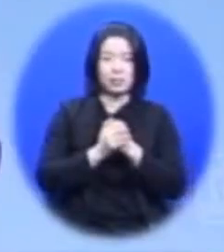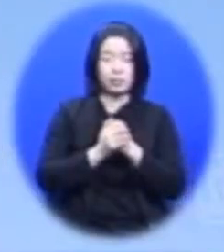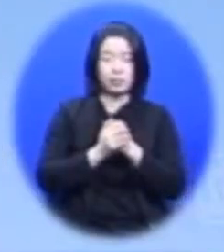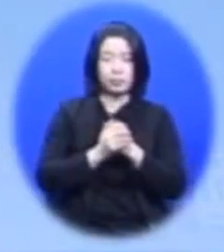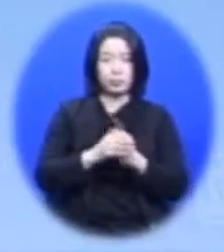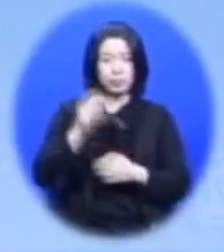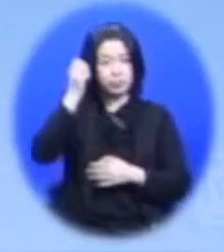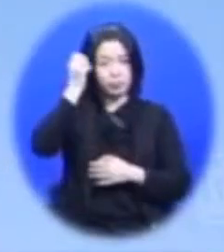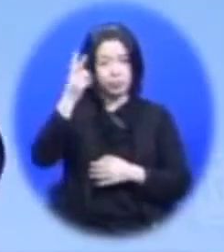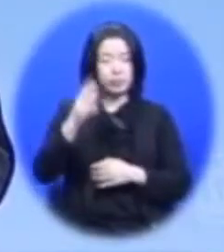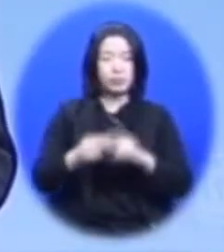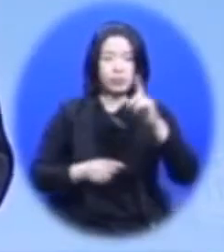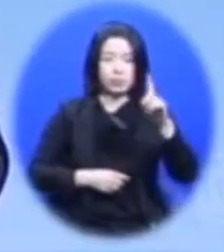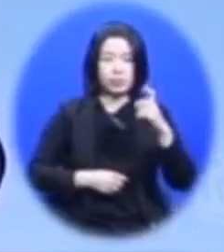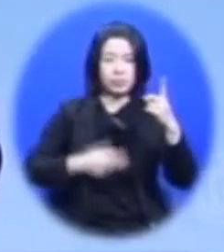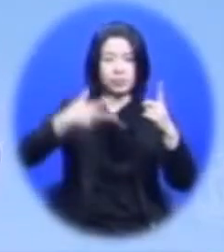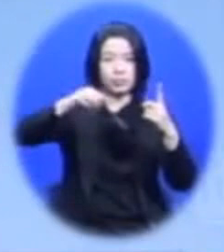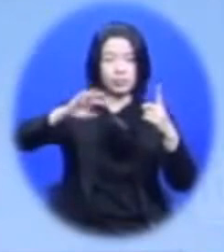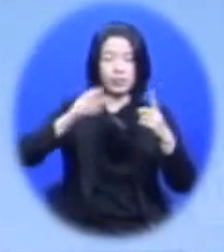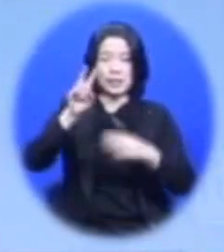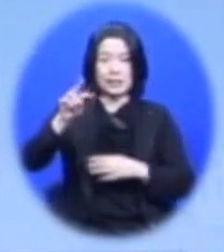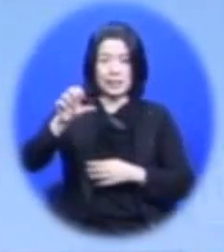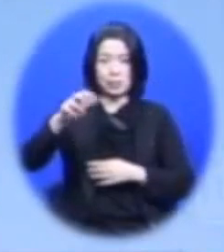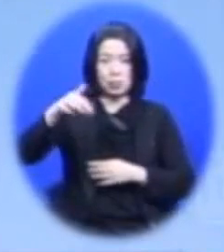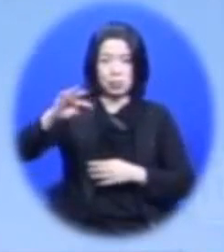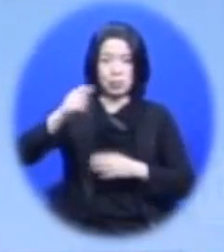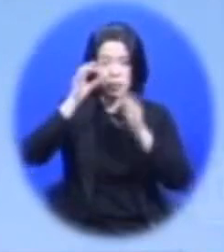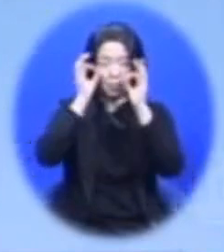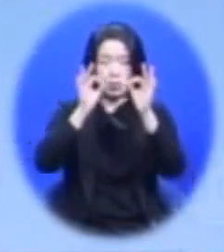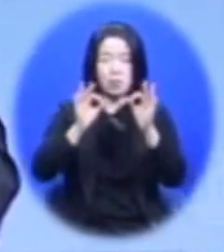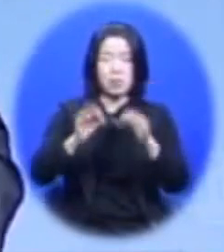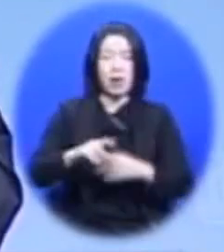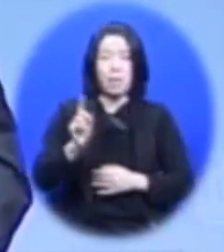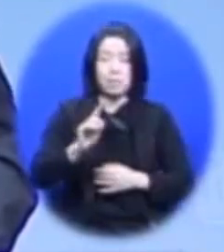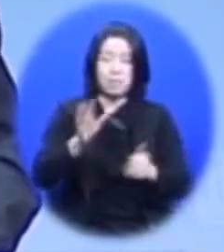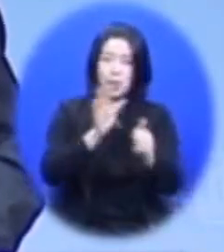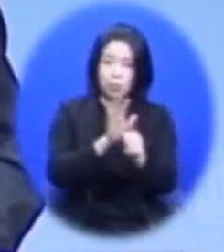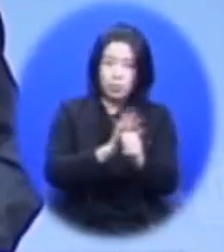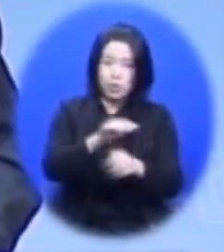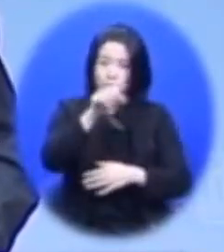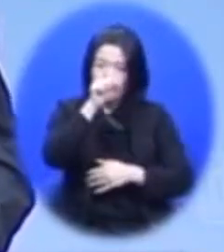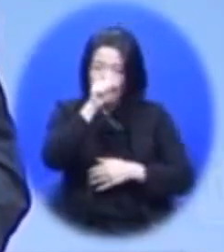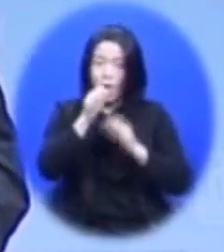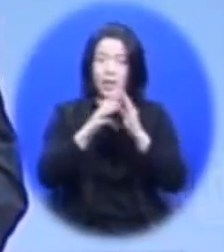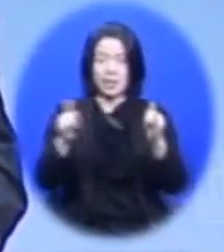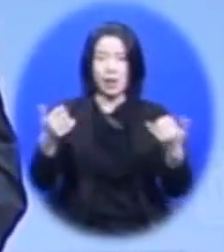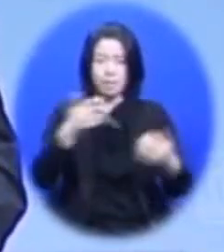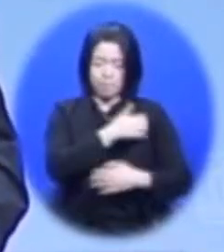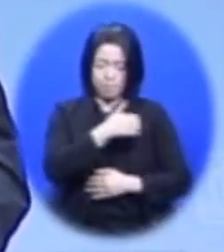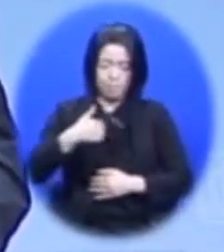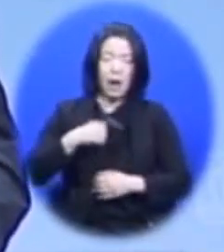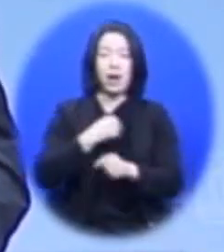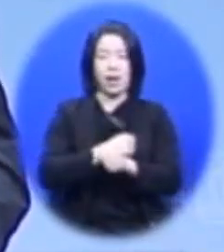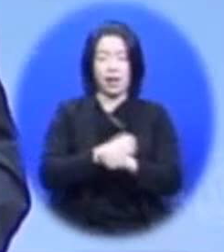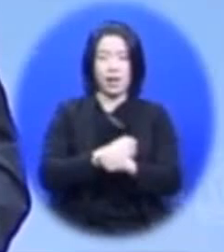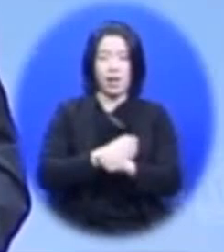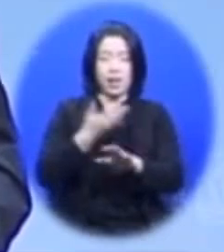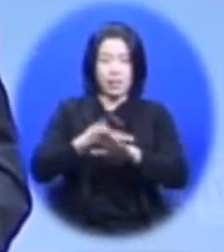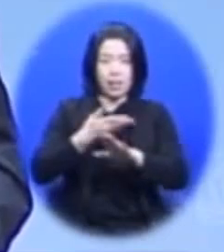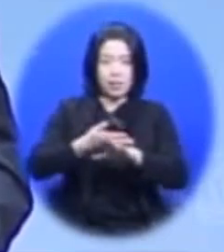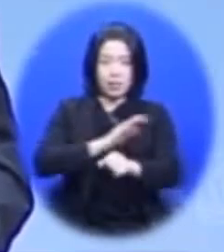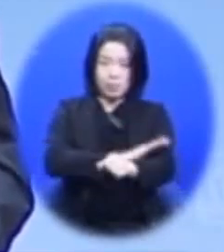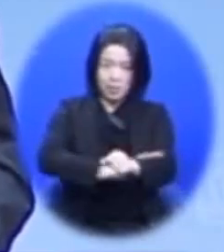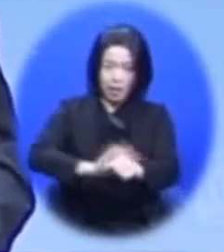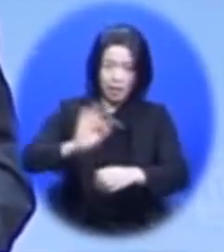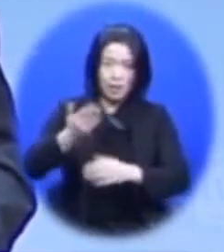잠언 11장 25절에 보면 이렇게 말씀하셨습니다. 구제를 좋아하는 자는 풍족하여질 것이요 남을 윤택하게